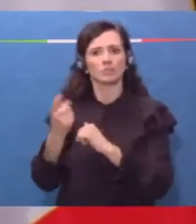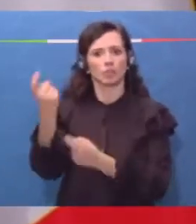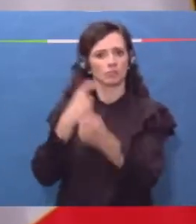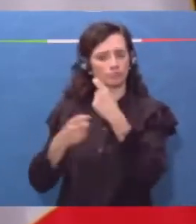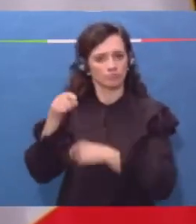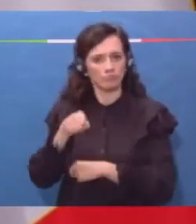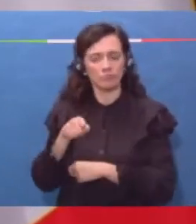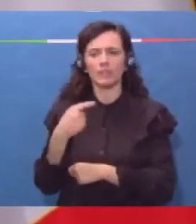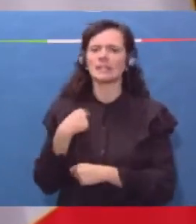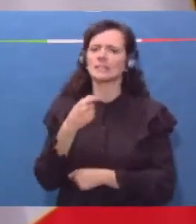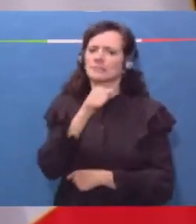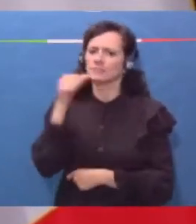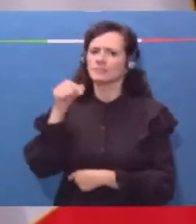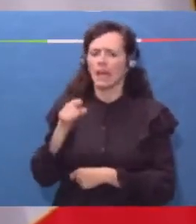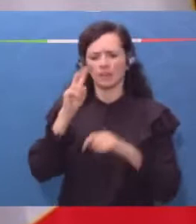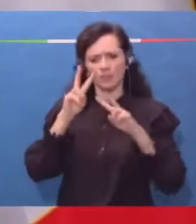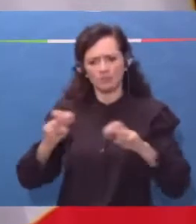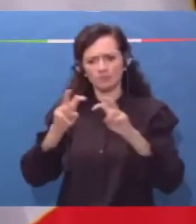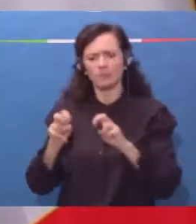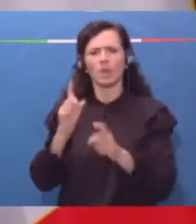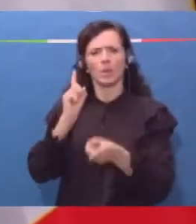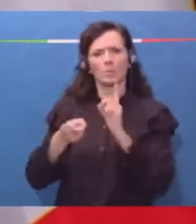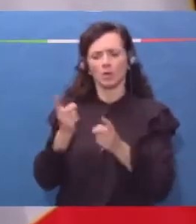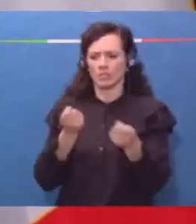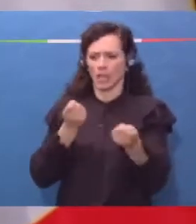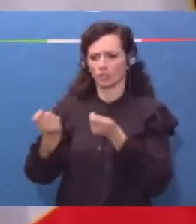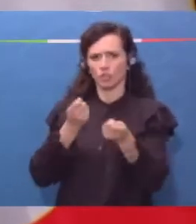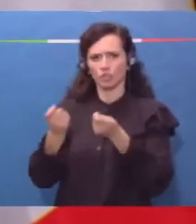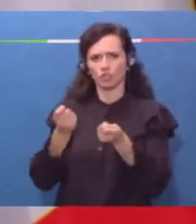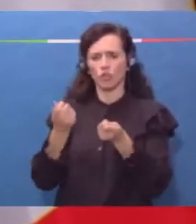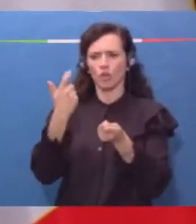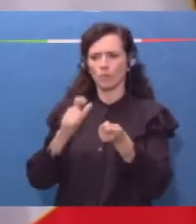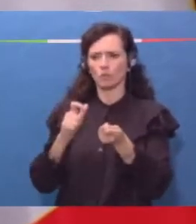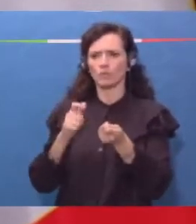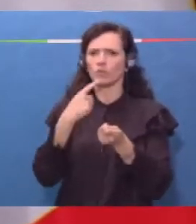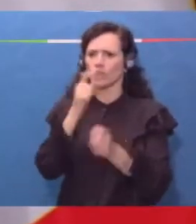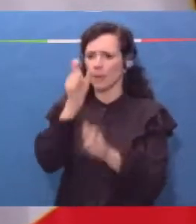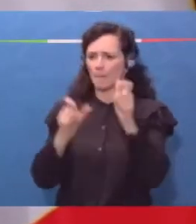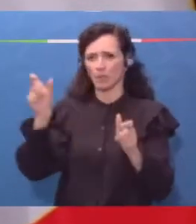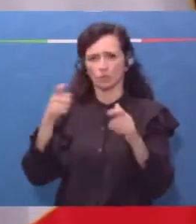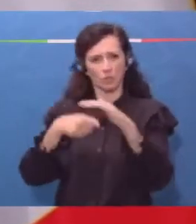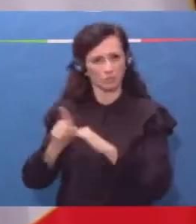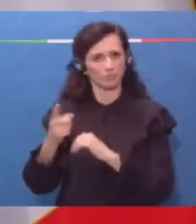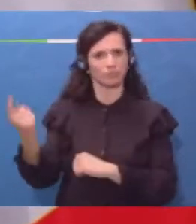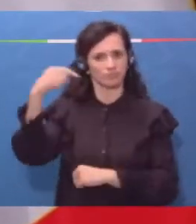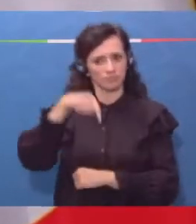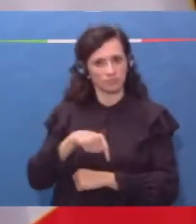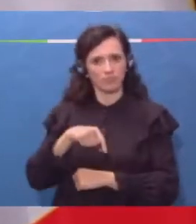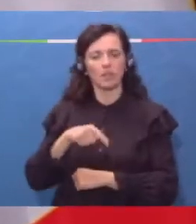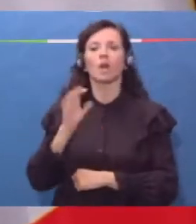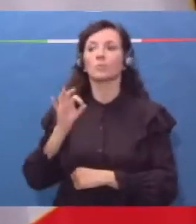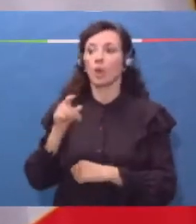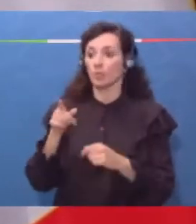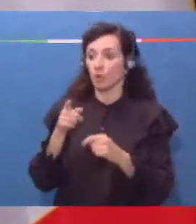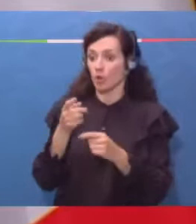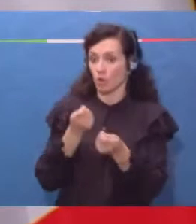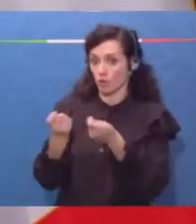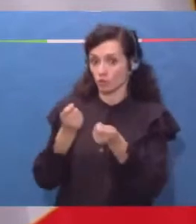la necessità di una politica di gestione dei flussi ed asilo condivisa dall'Unione